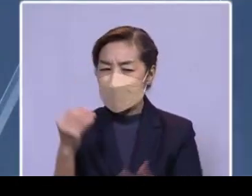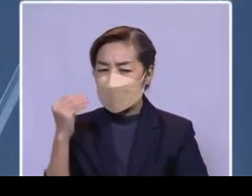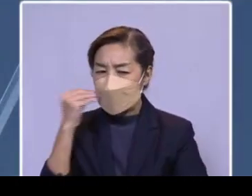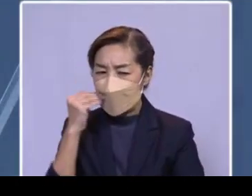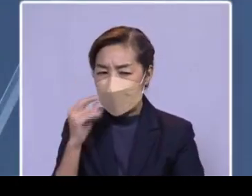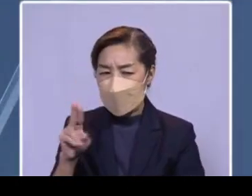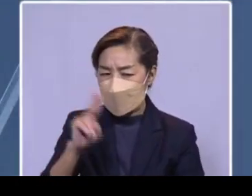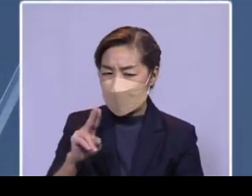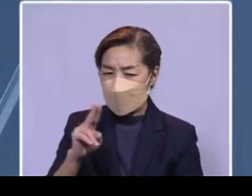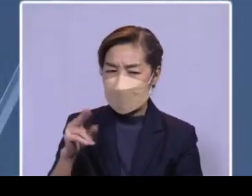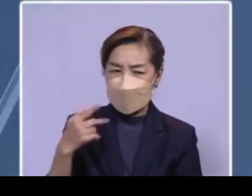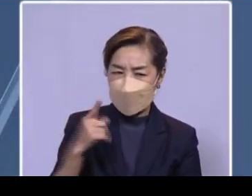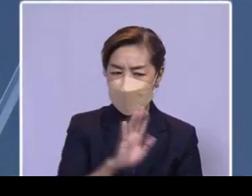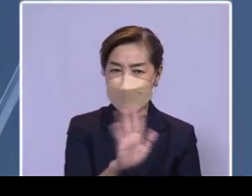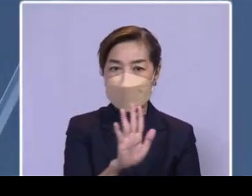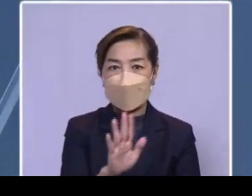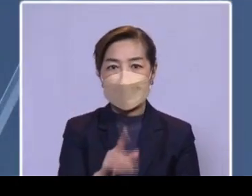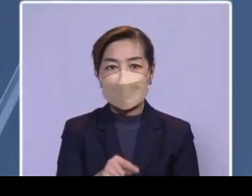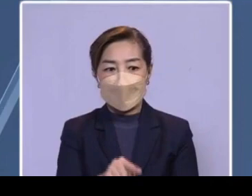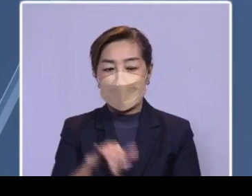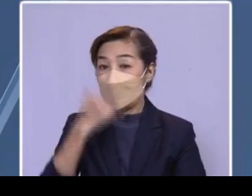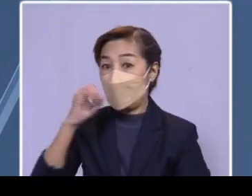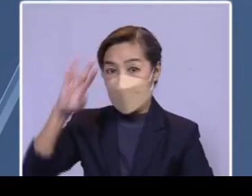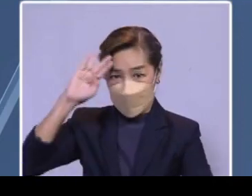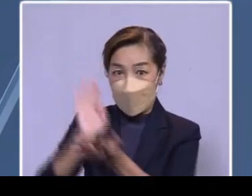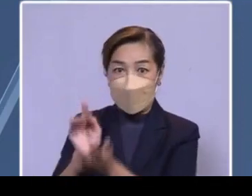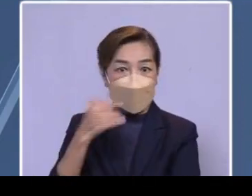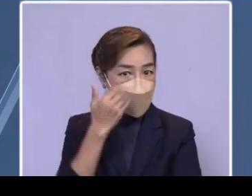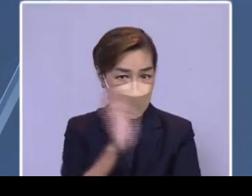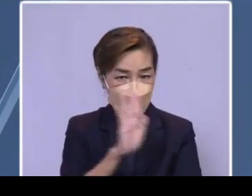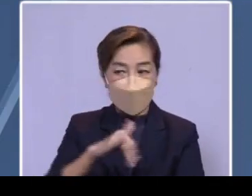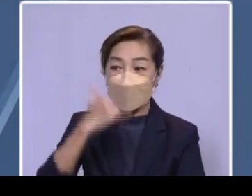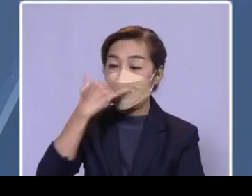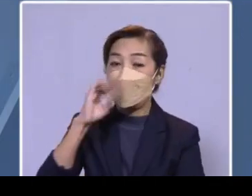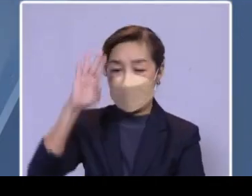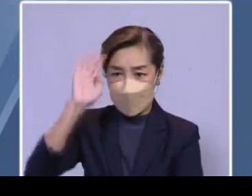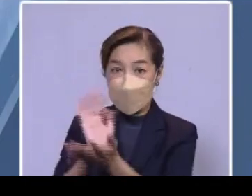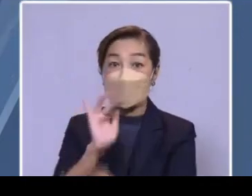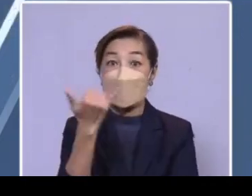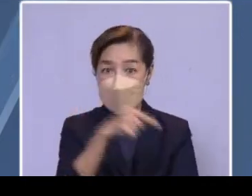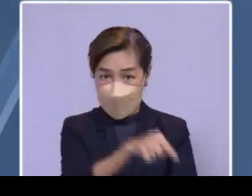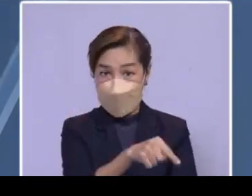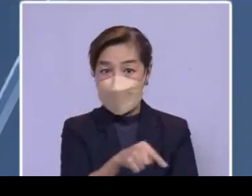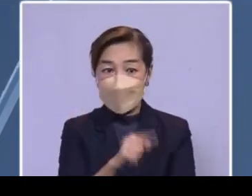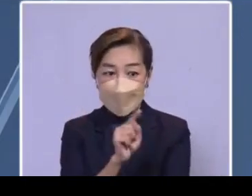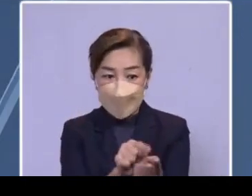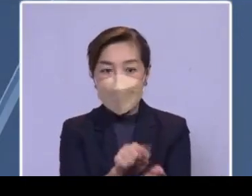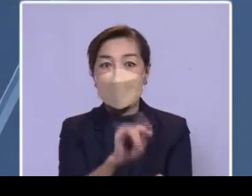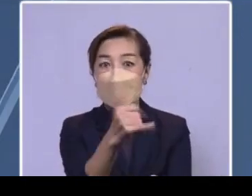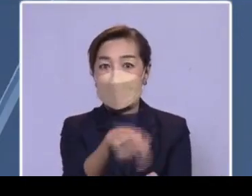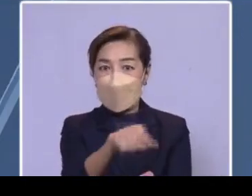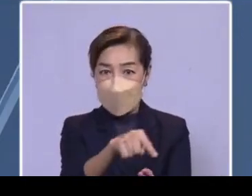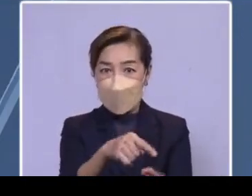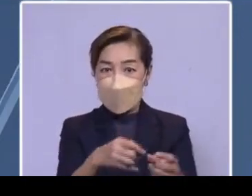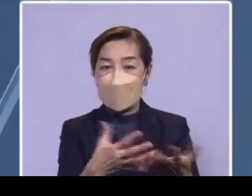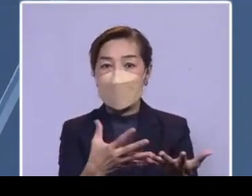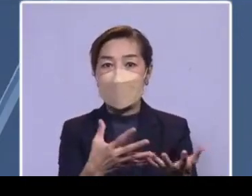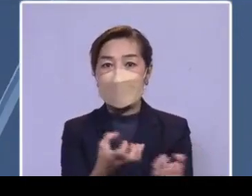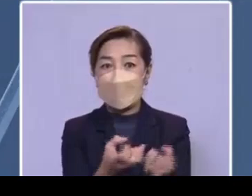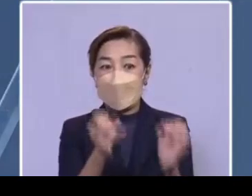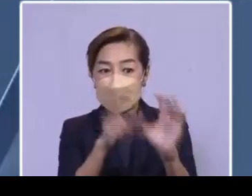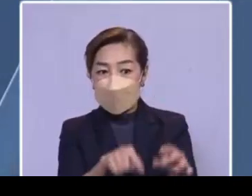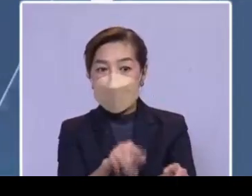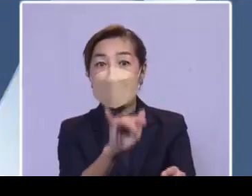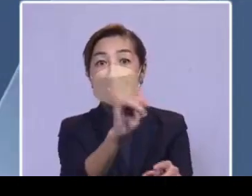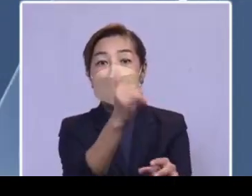ถ้าเจอปั๊บอย่าเขินอายที่จะแจ้งตำรวจครับแจ้งไปเลยครับบางทีมันอาจจะเป็นวัตถุที่มันใช้การไม่ได้แต่ว่าอย่าง